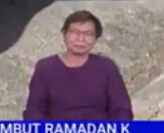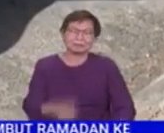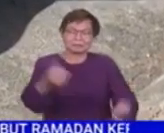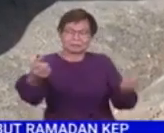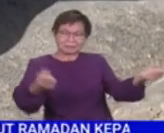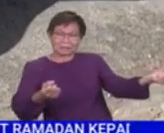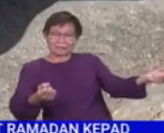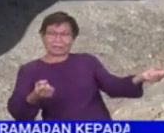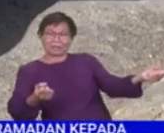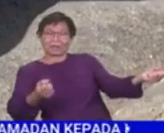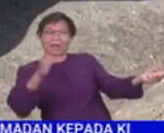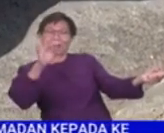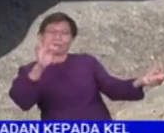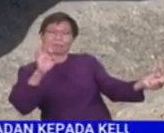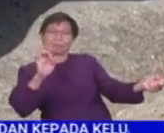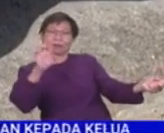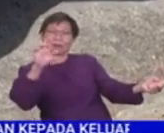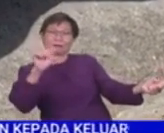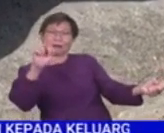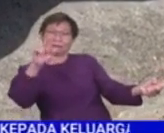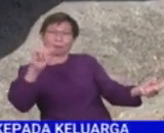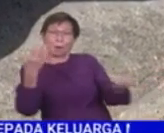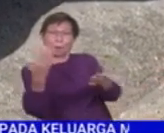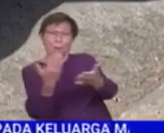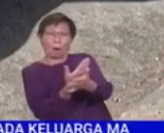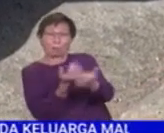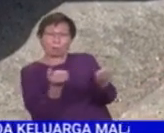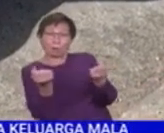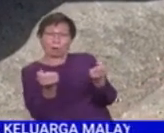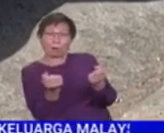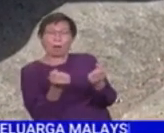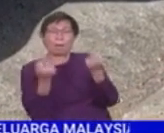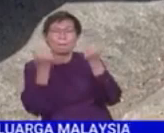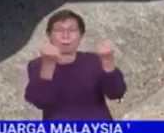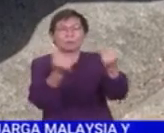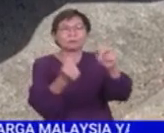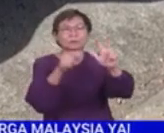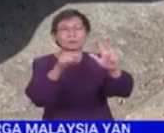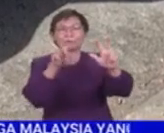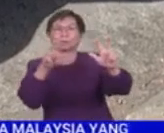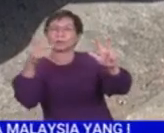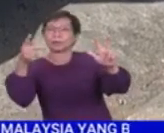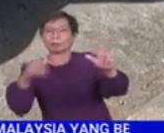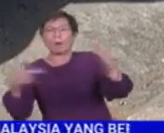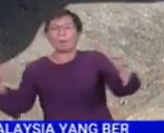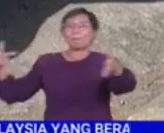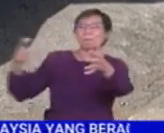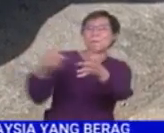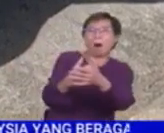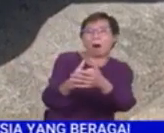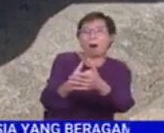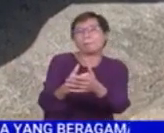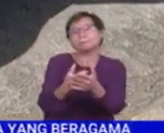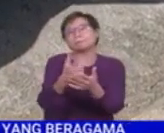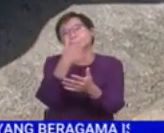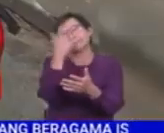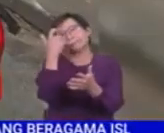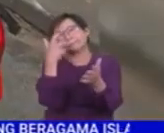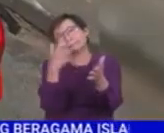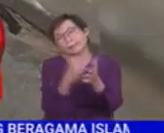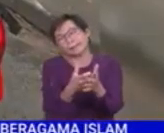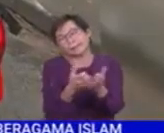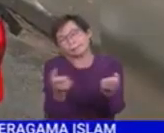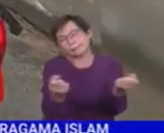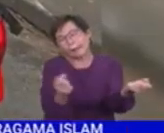Sebuah kereta model Ferrari yang baru dibeli dan dipandu kurang 3.2 km remuk akibat kemalangan. Kereta mewah